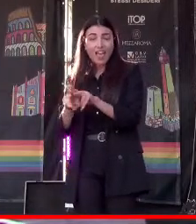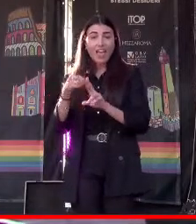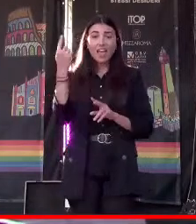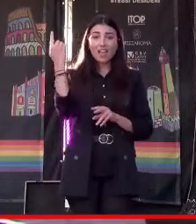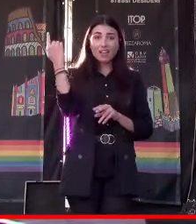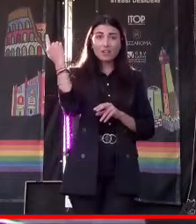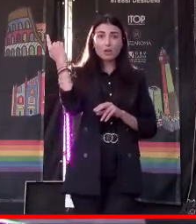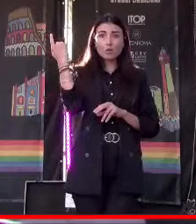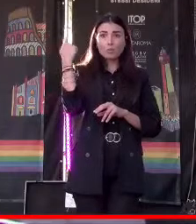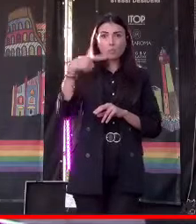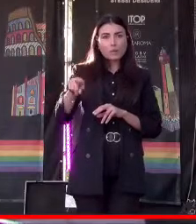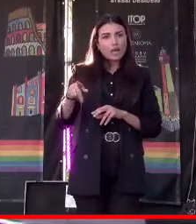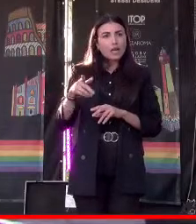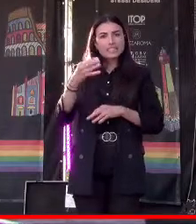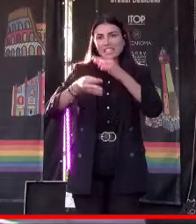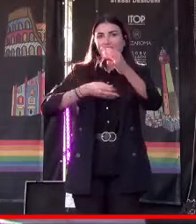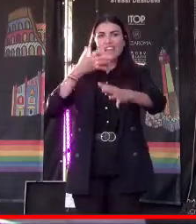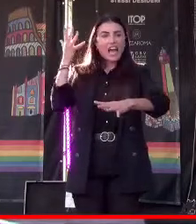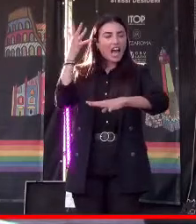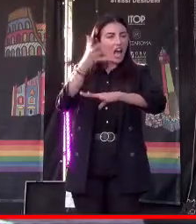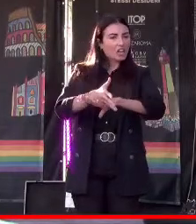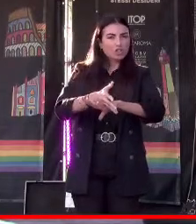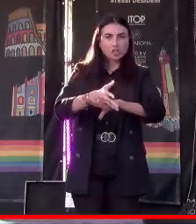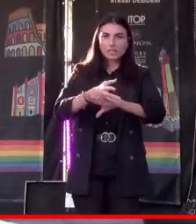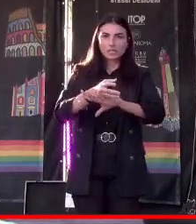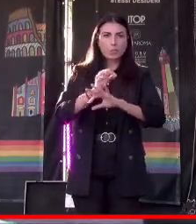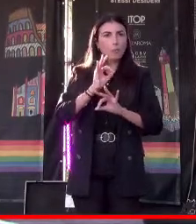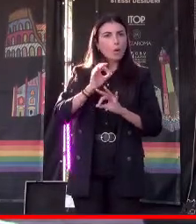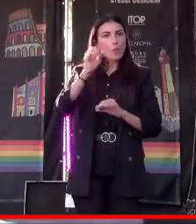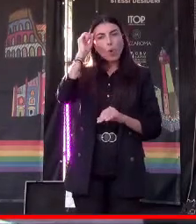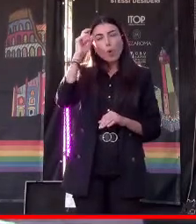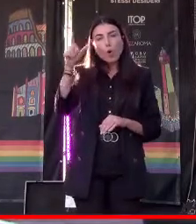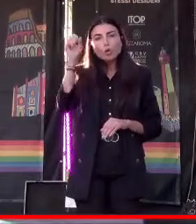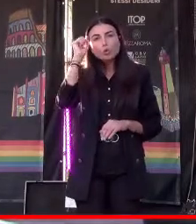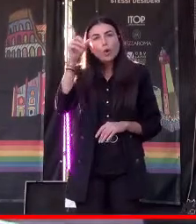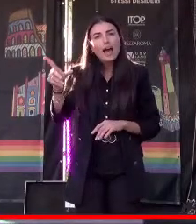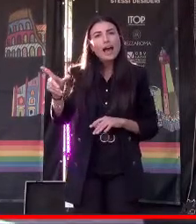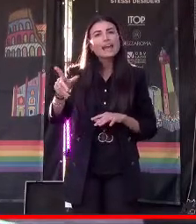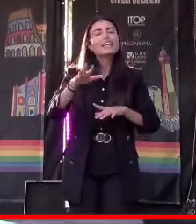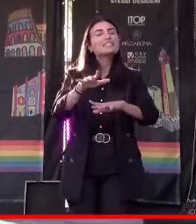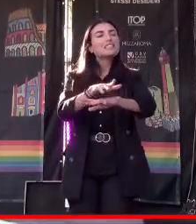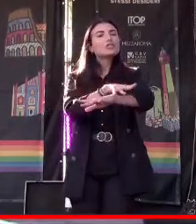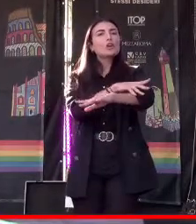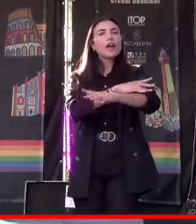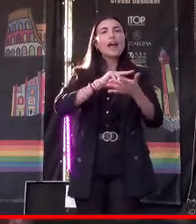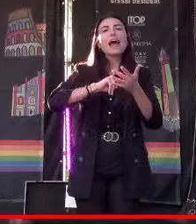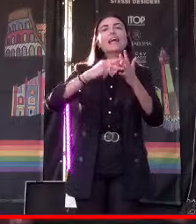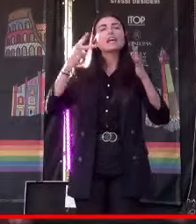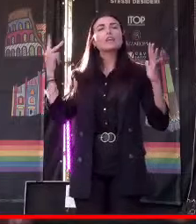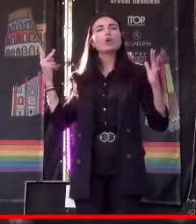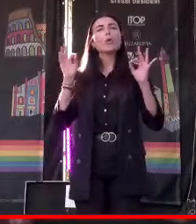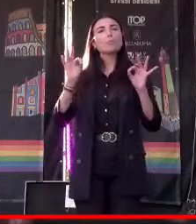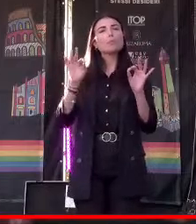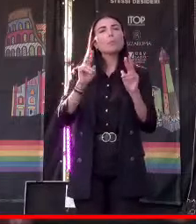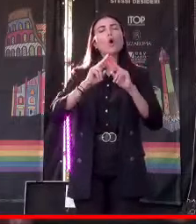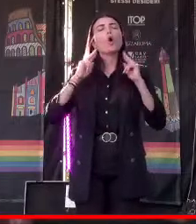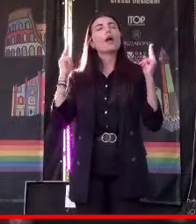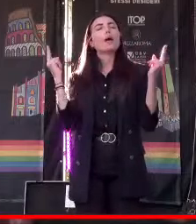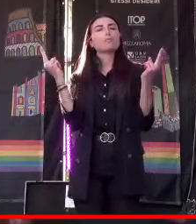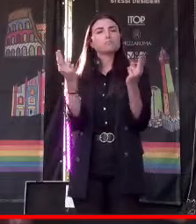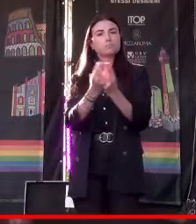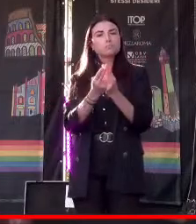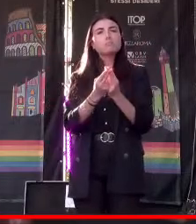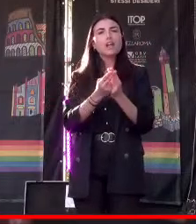è una non accessibilità culturale, architettonica, sensoriale, le mettiamo tutte, che colpisce intere famiglie